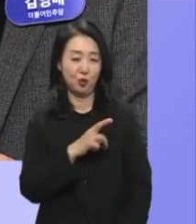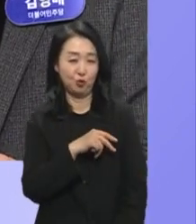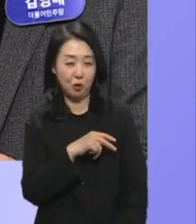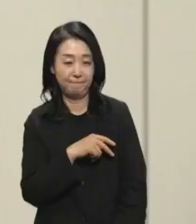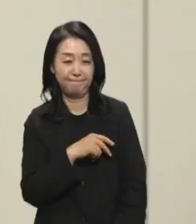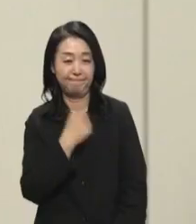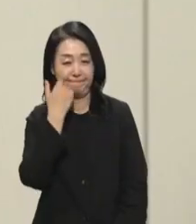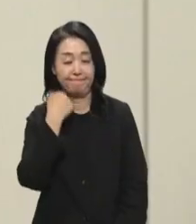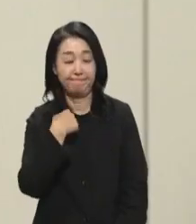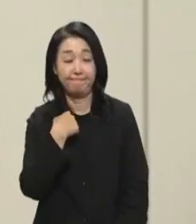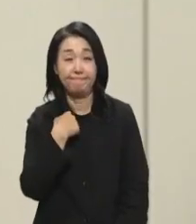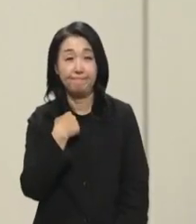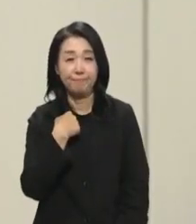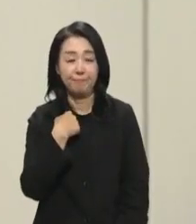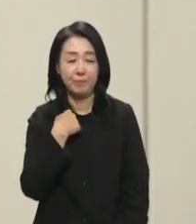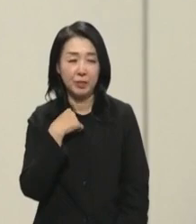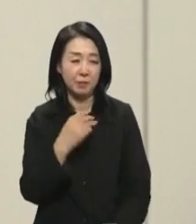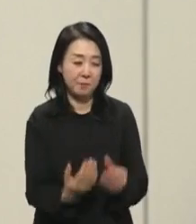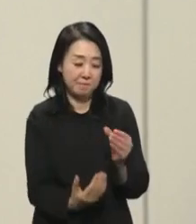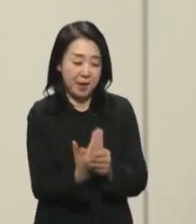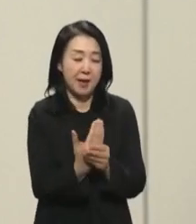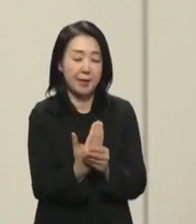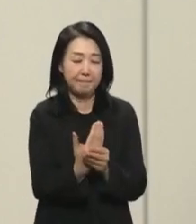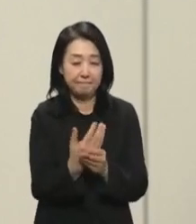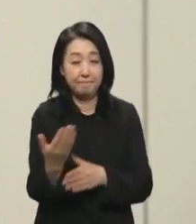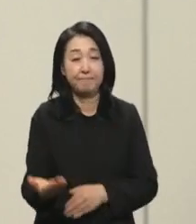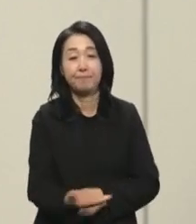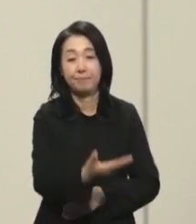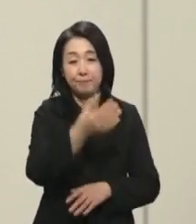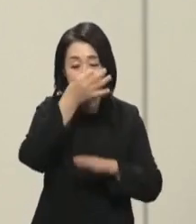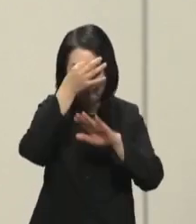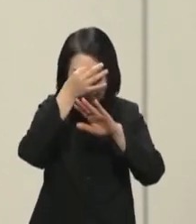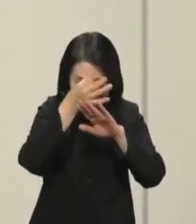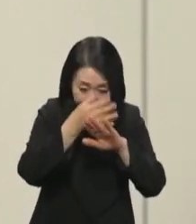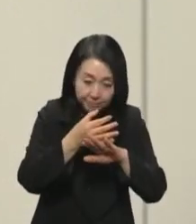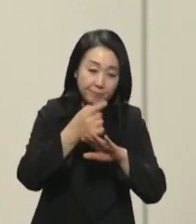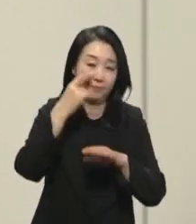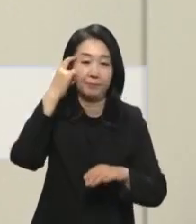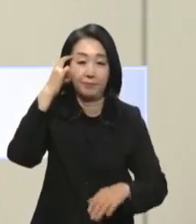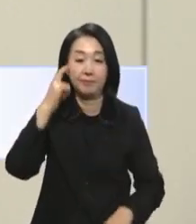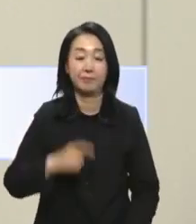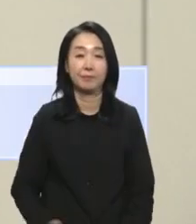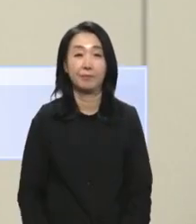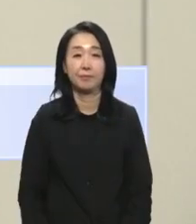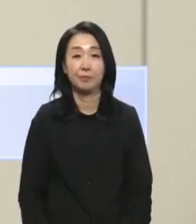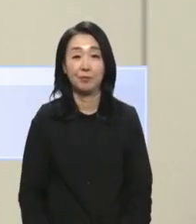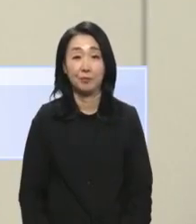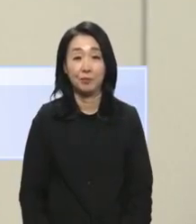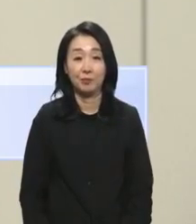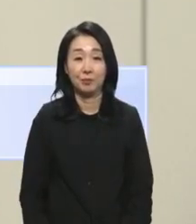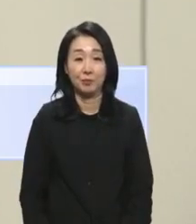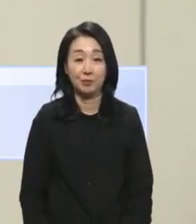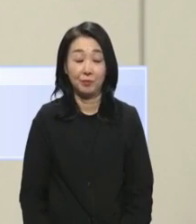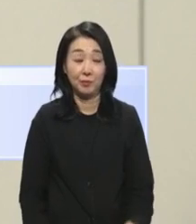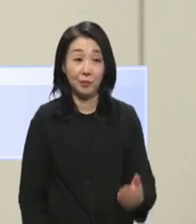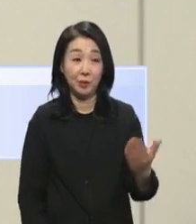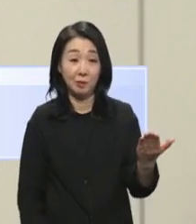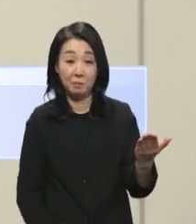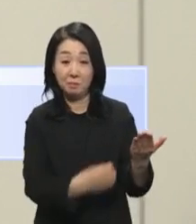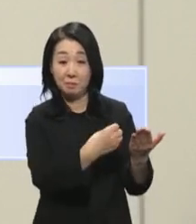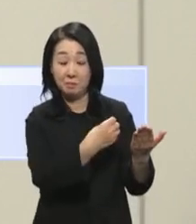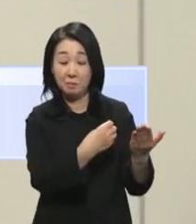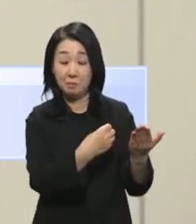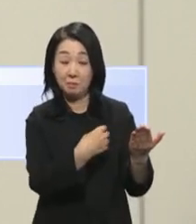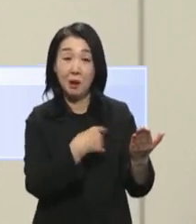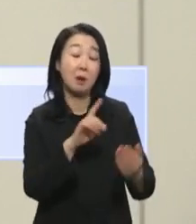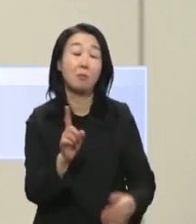벌어진 것에 대해는 대단히 국민들께 죄송스럽게 생각을 합니다 예 제가 김영배 의원님 패러디를 하자라 그은